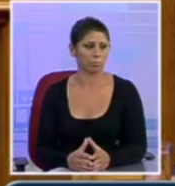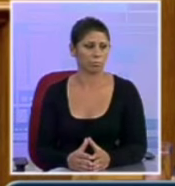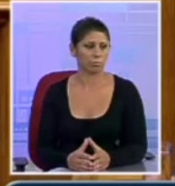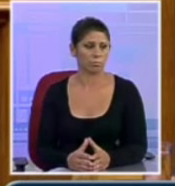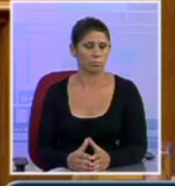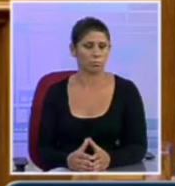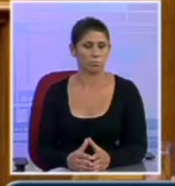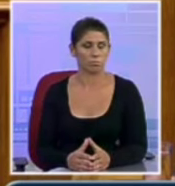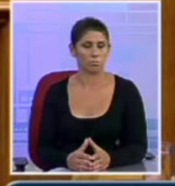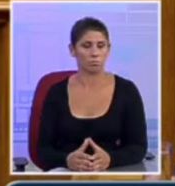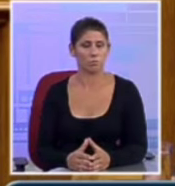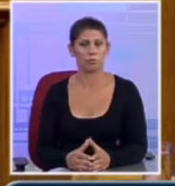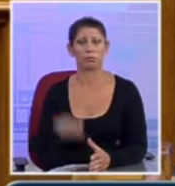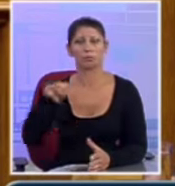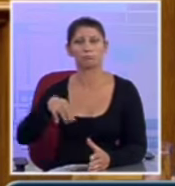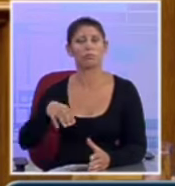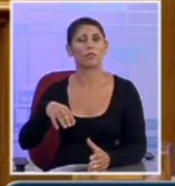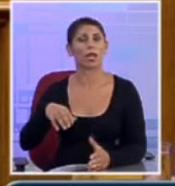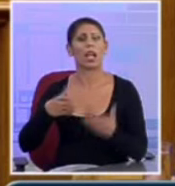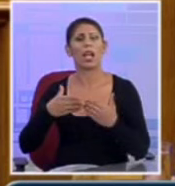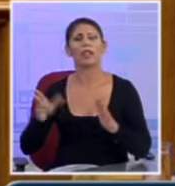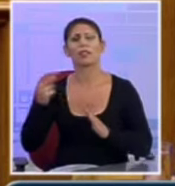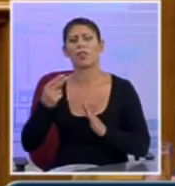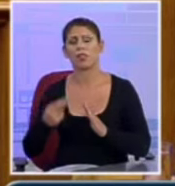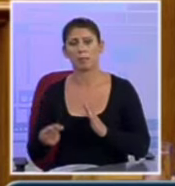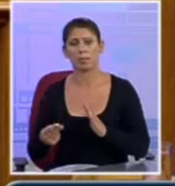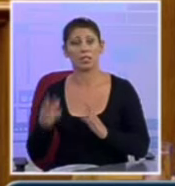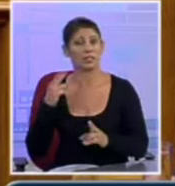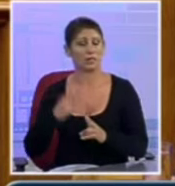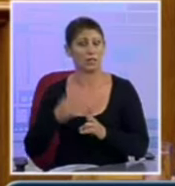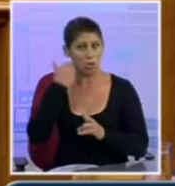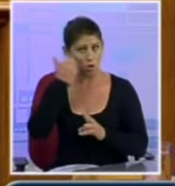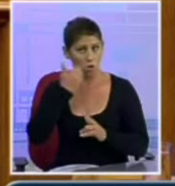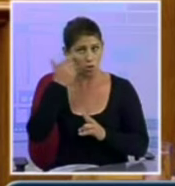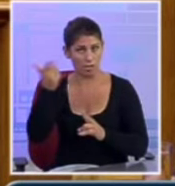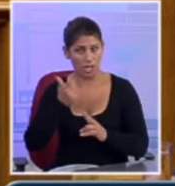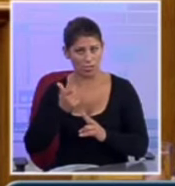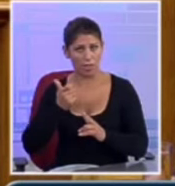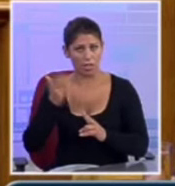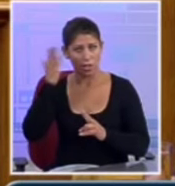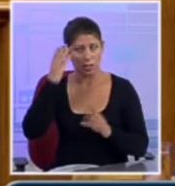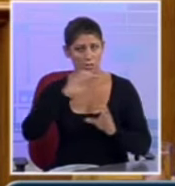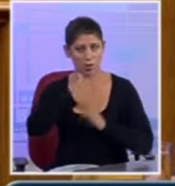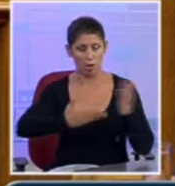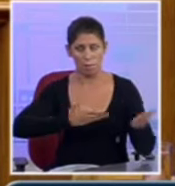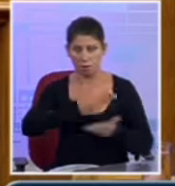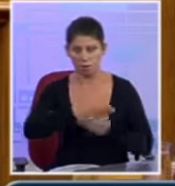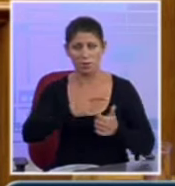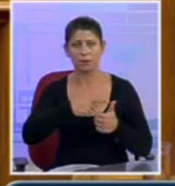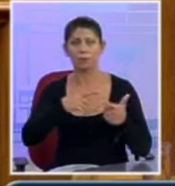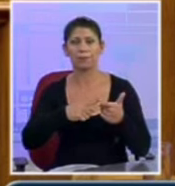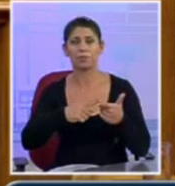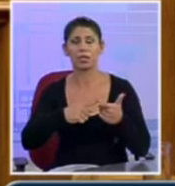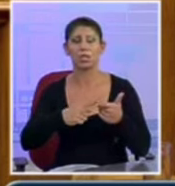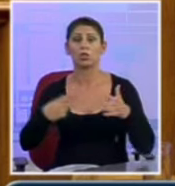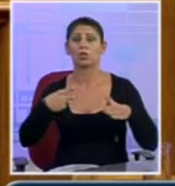η κατηγορία των ανοιχτών θεμάτων που λέμε, με κύριο τα κόκκινα δάνεια και την ανακεφαλαιοποίηση, και δεύτερον